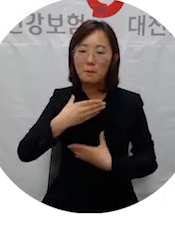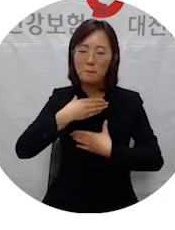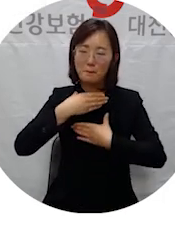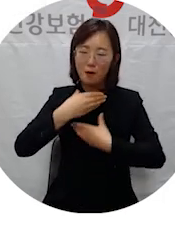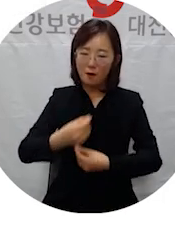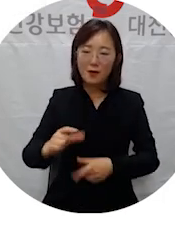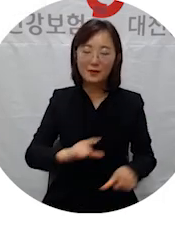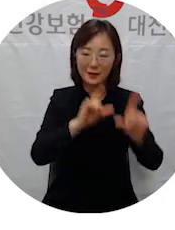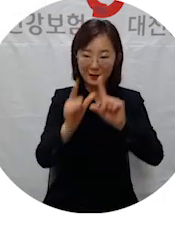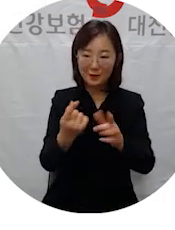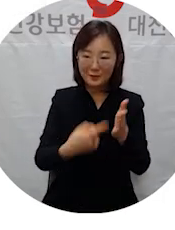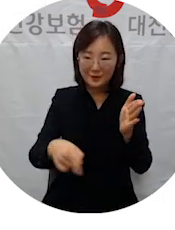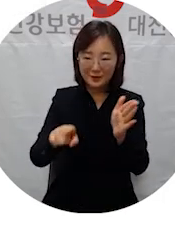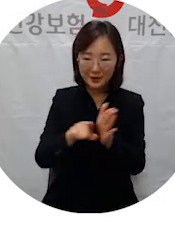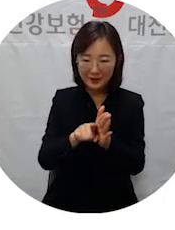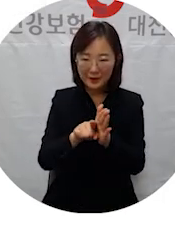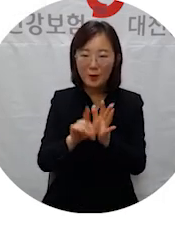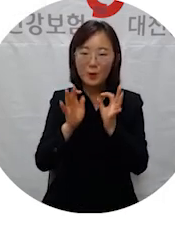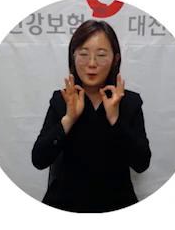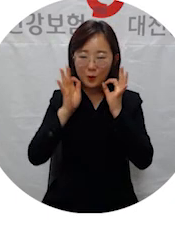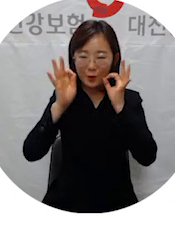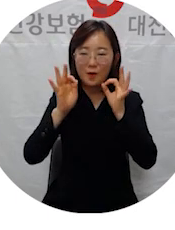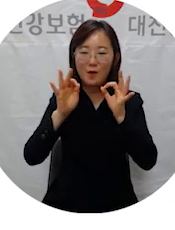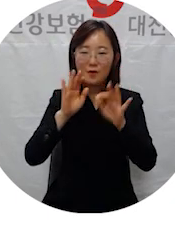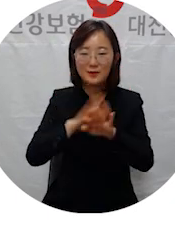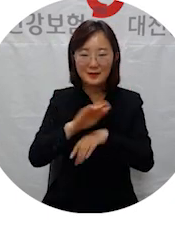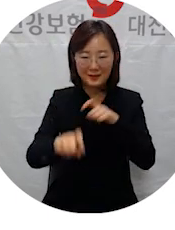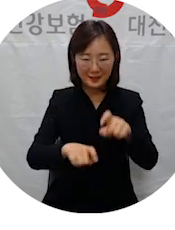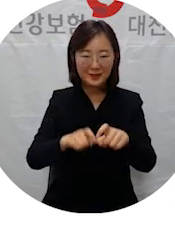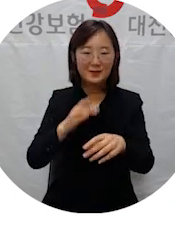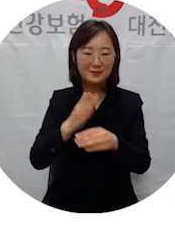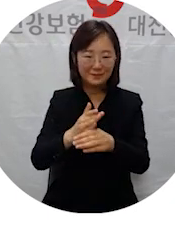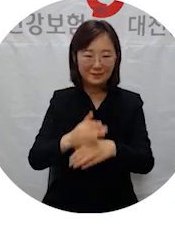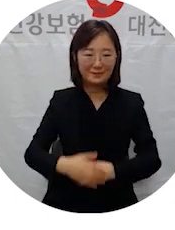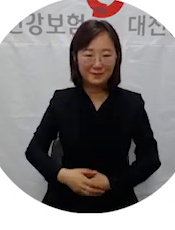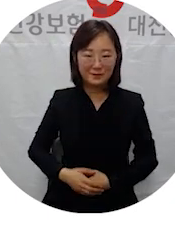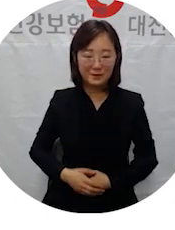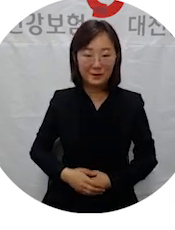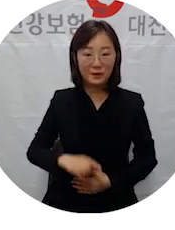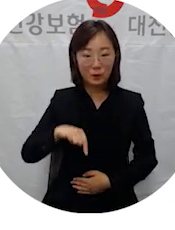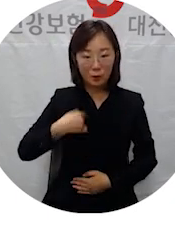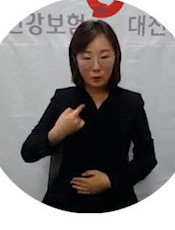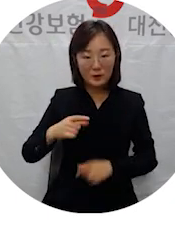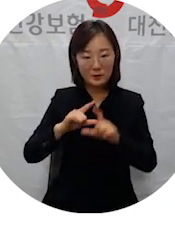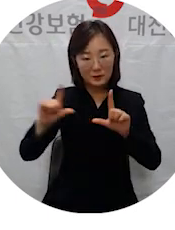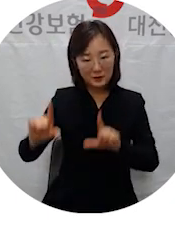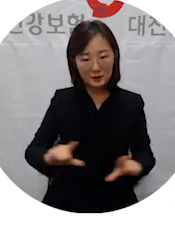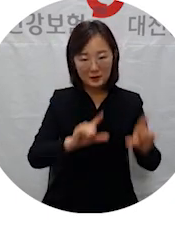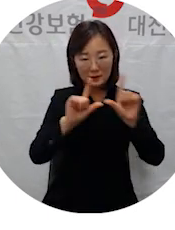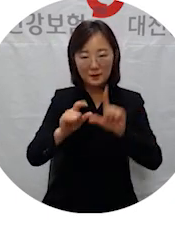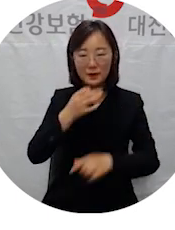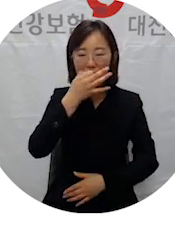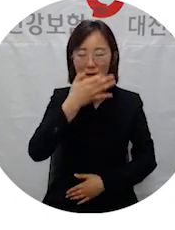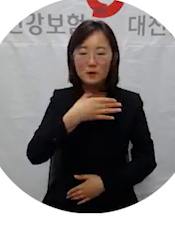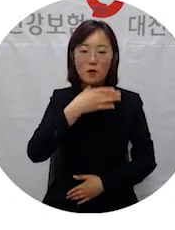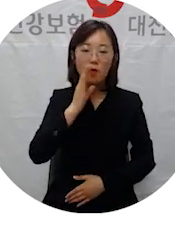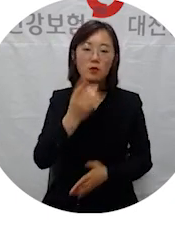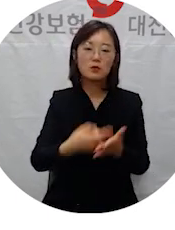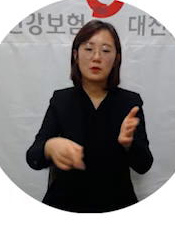건강보험공단은 어르신들이 행복하고 건강한 노후를 편안하게 누리실 수 있도록 정성을 다해 준비하고